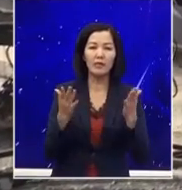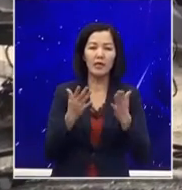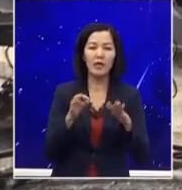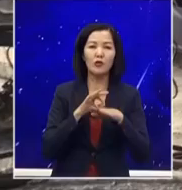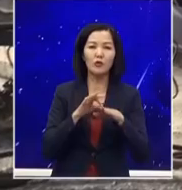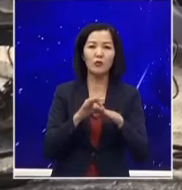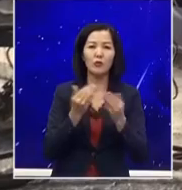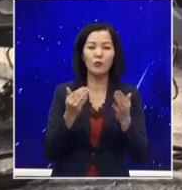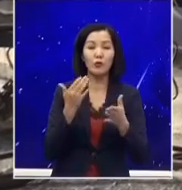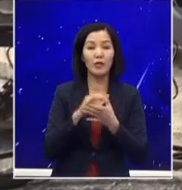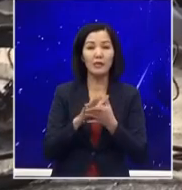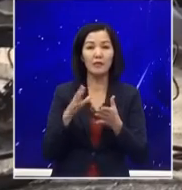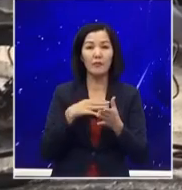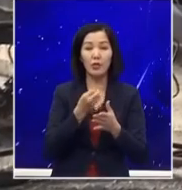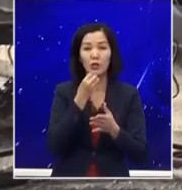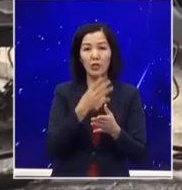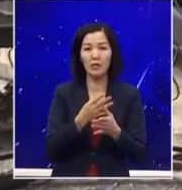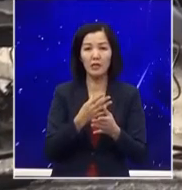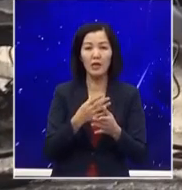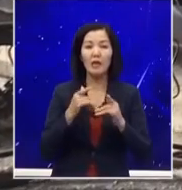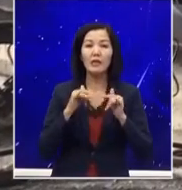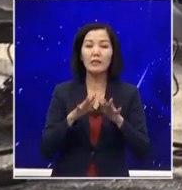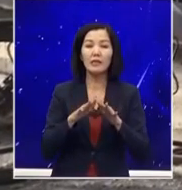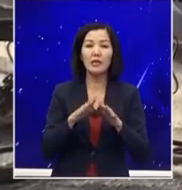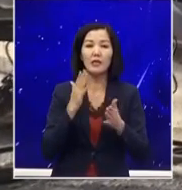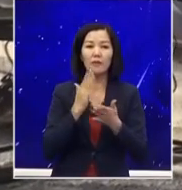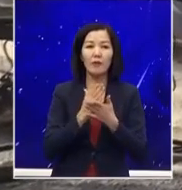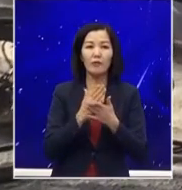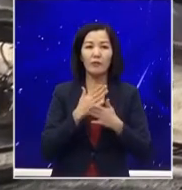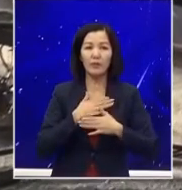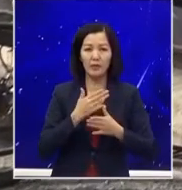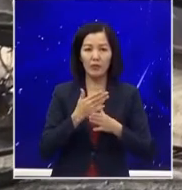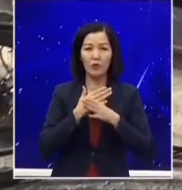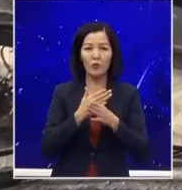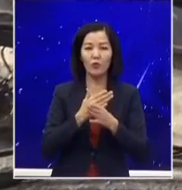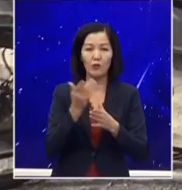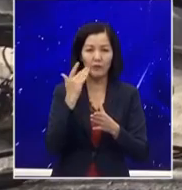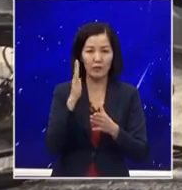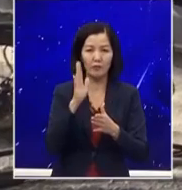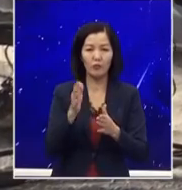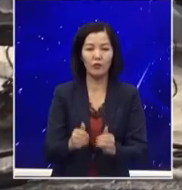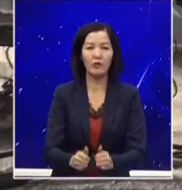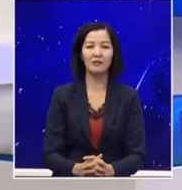жатыр, бүгін танысып білдік. Жаман емес, осындай іскерлік көрсетсе, біздің тараптан қолдау қашанда болады.